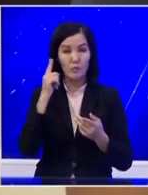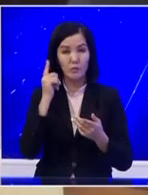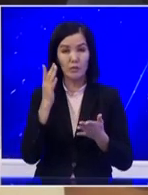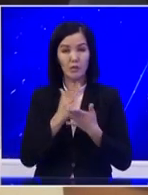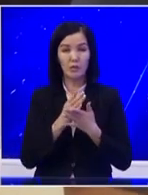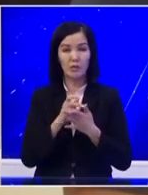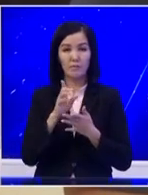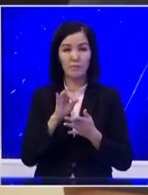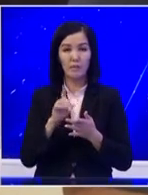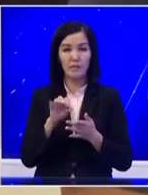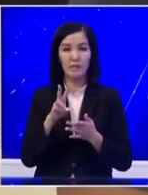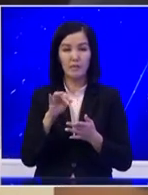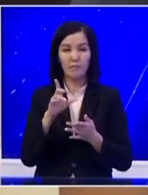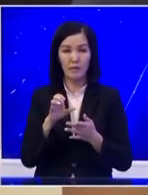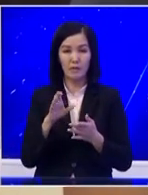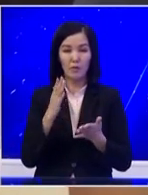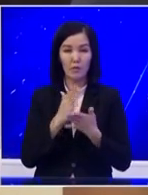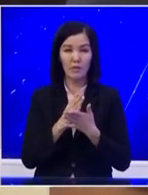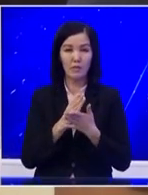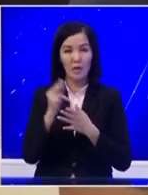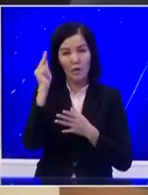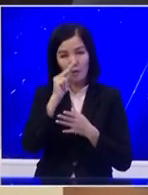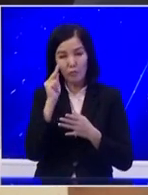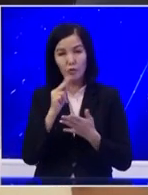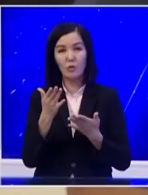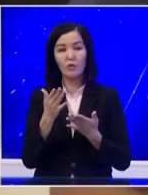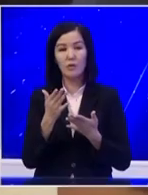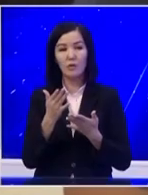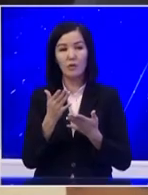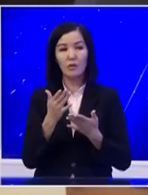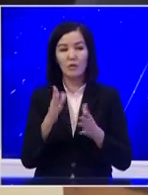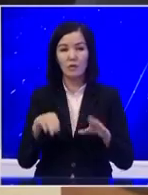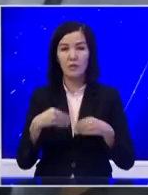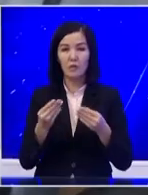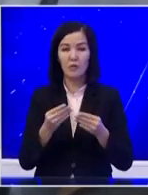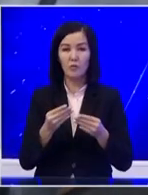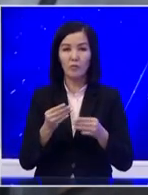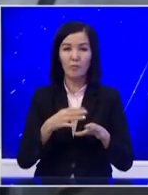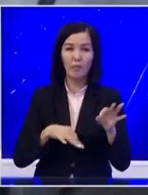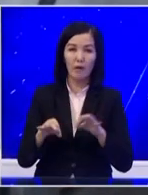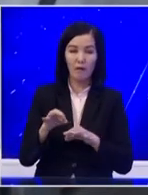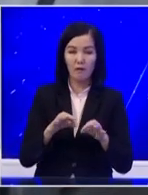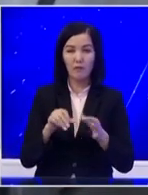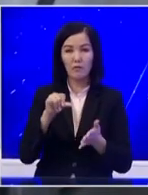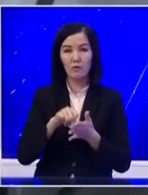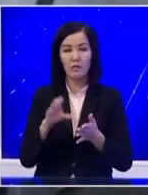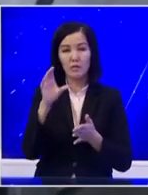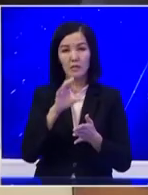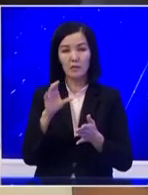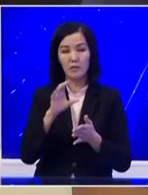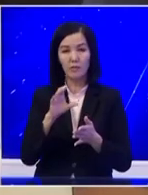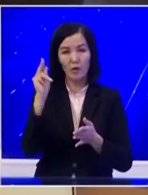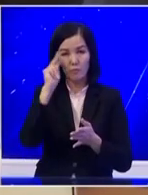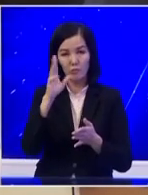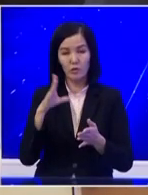бизнес восстал, есть, и там обучают для бизнеса и дают стартап. В сентябре месяце я обучился у